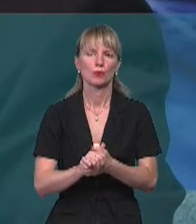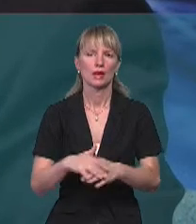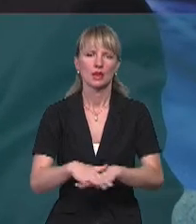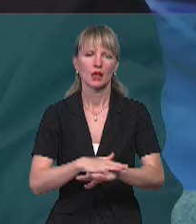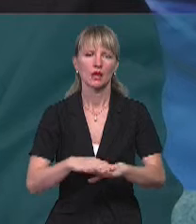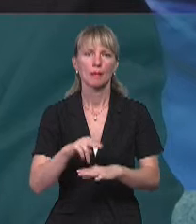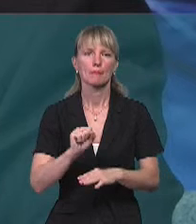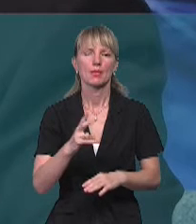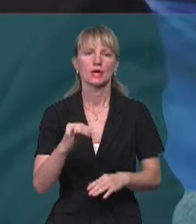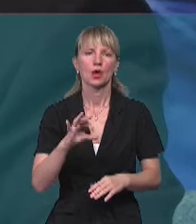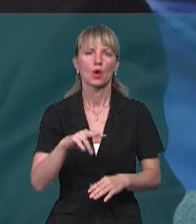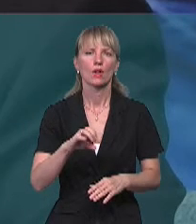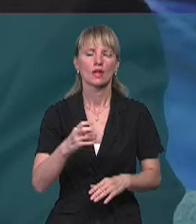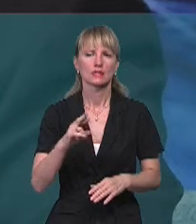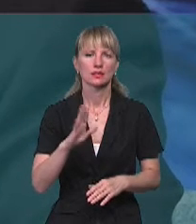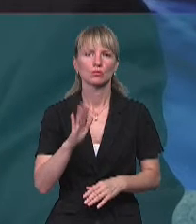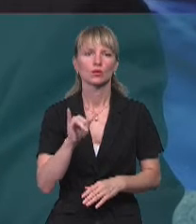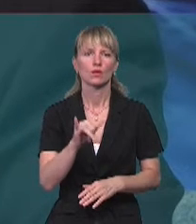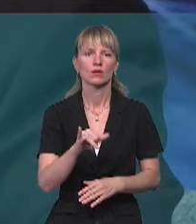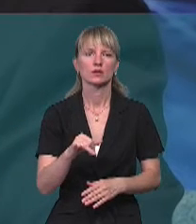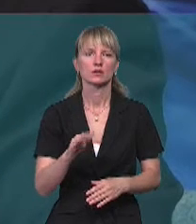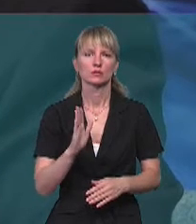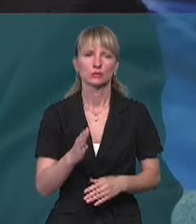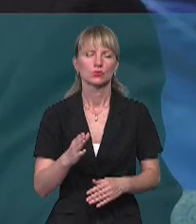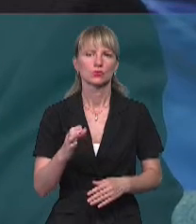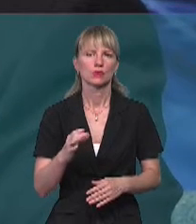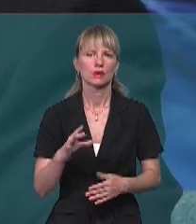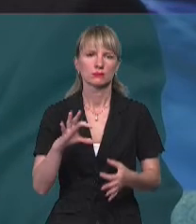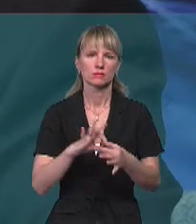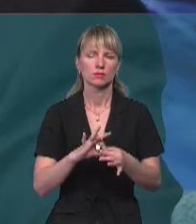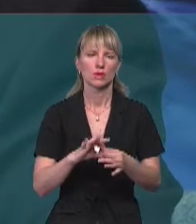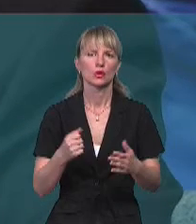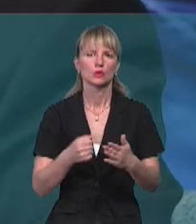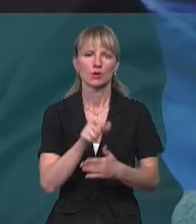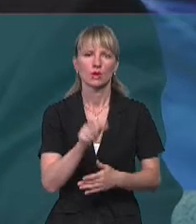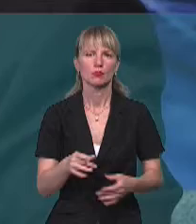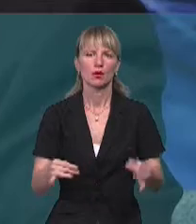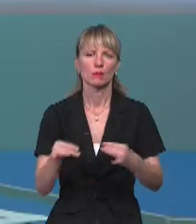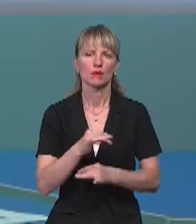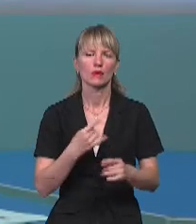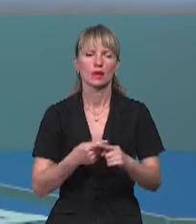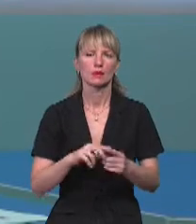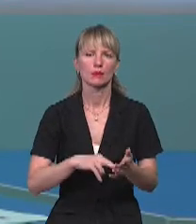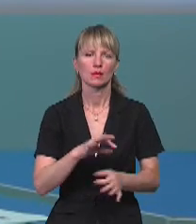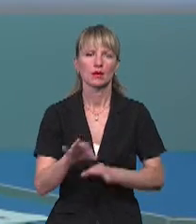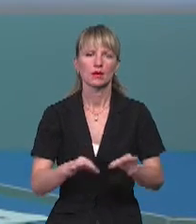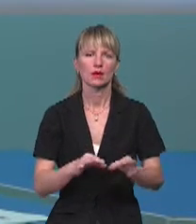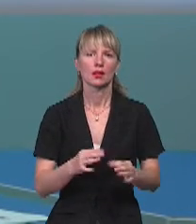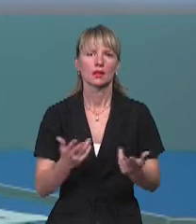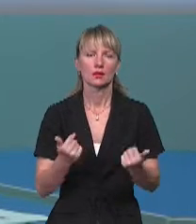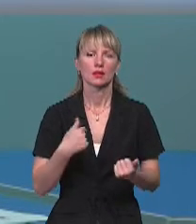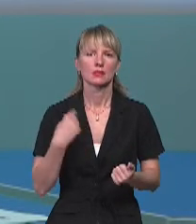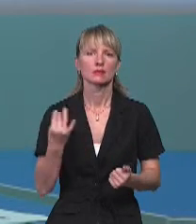Понимаете? І якщо буде у вас можливість, чи долучитеся ви до громадського обговорення цього проєкту згодом? Ну, а чи мені нам цікаво усе,